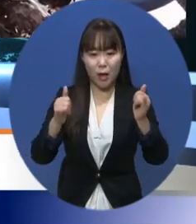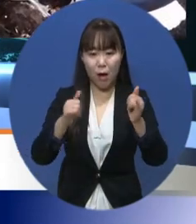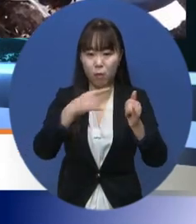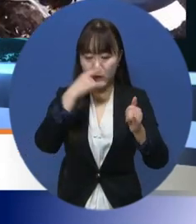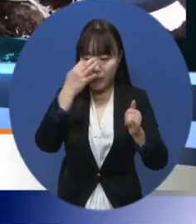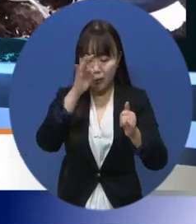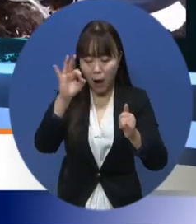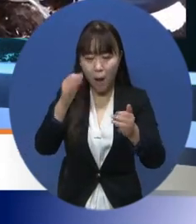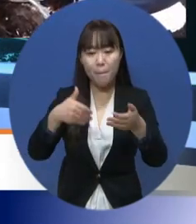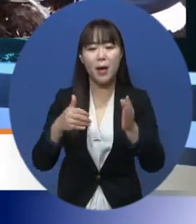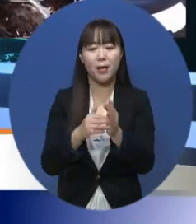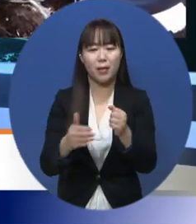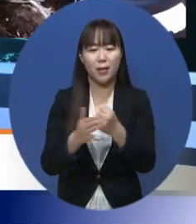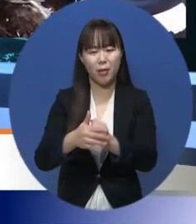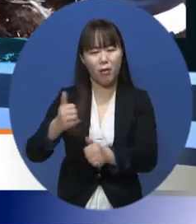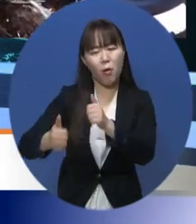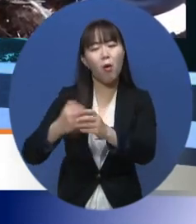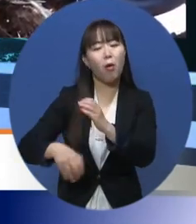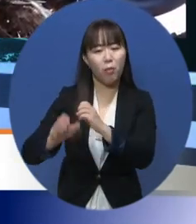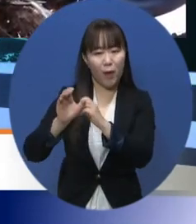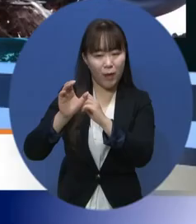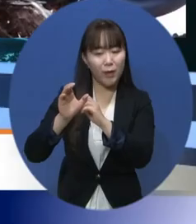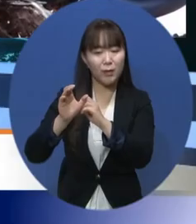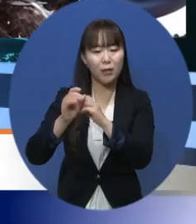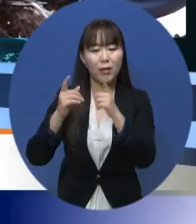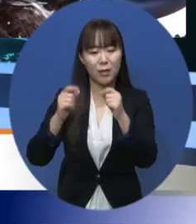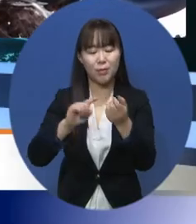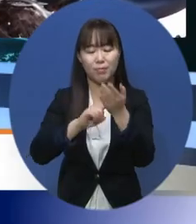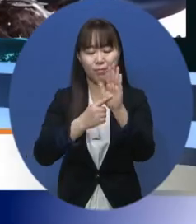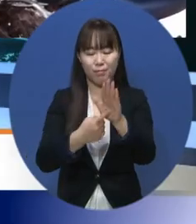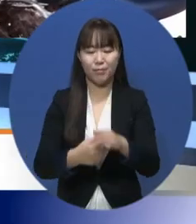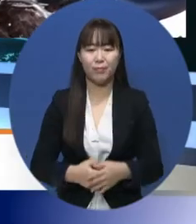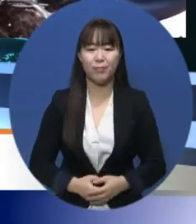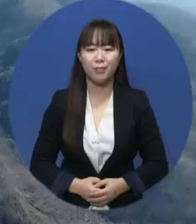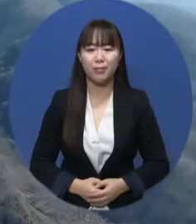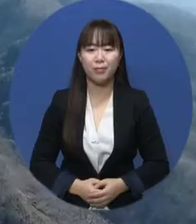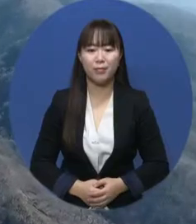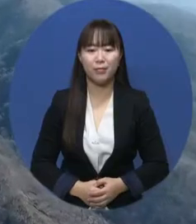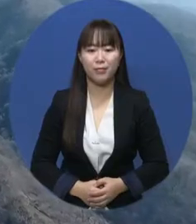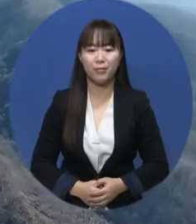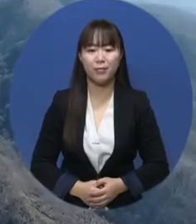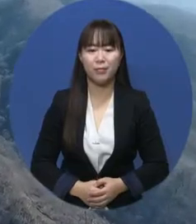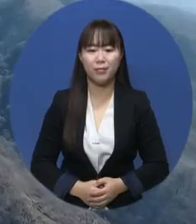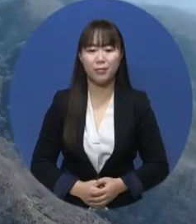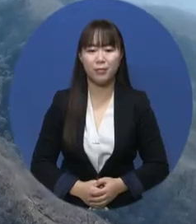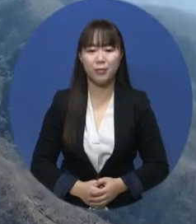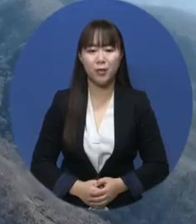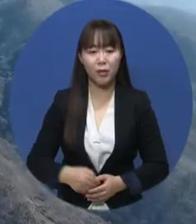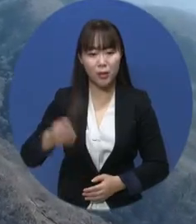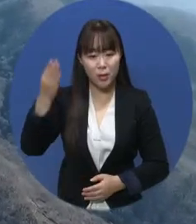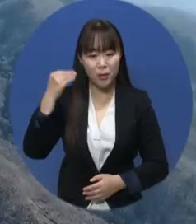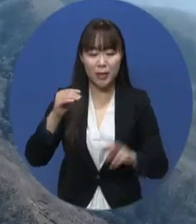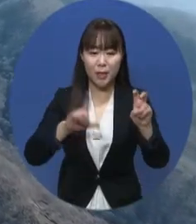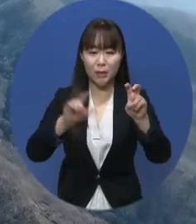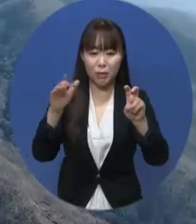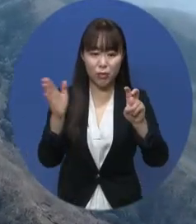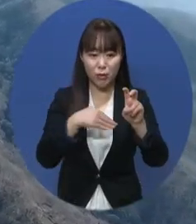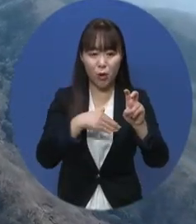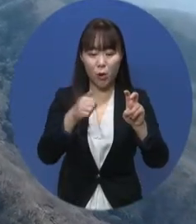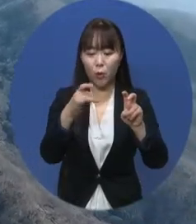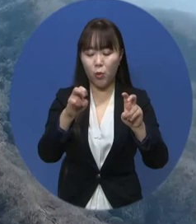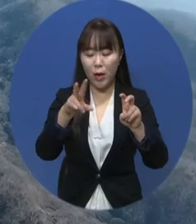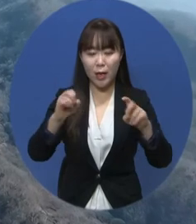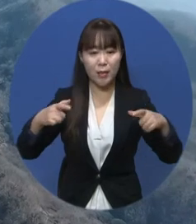받아 더욱더 경쟁력을 높였는데요. 보도에 이영춘 기자입니다. 지난달 20일부터 광양